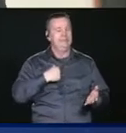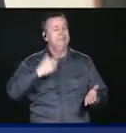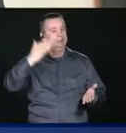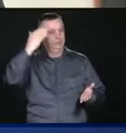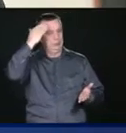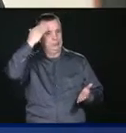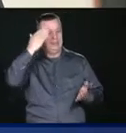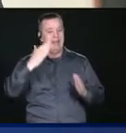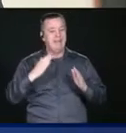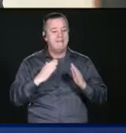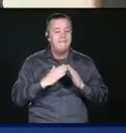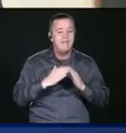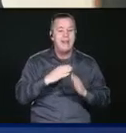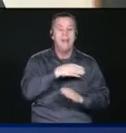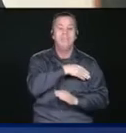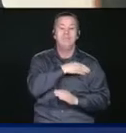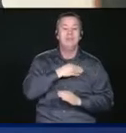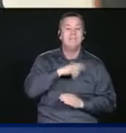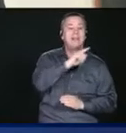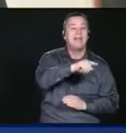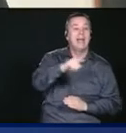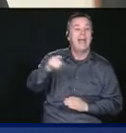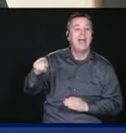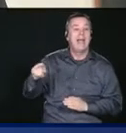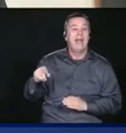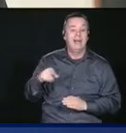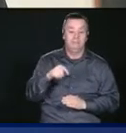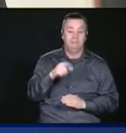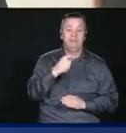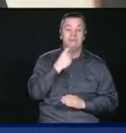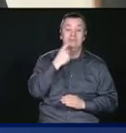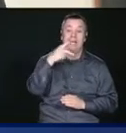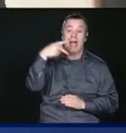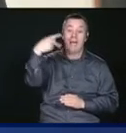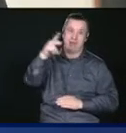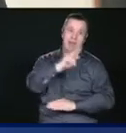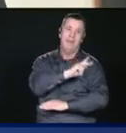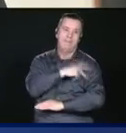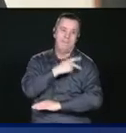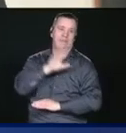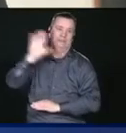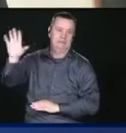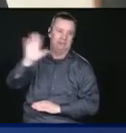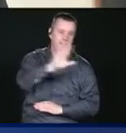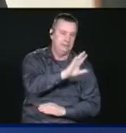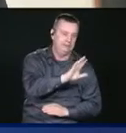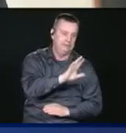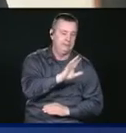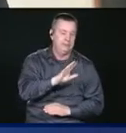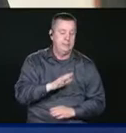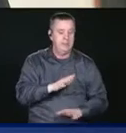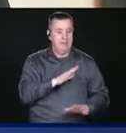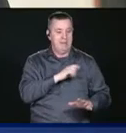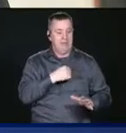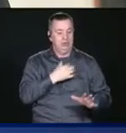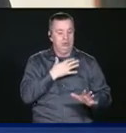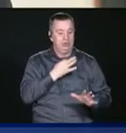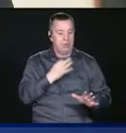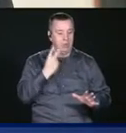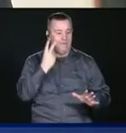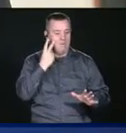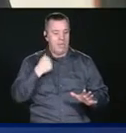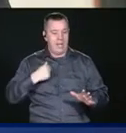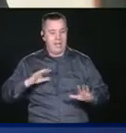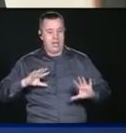les responsabilités des provinces, mais j'ai dit que le gouvernement fédéral veut savoir comment nous pouvons